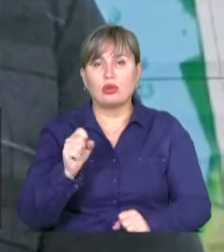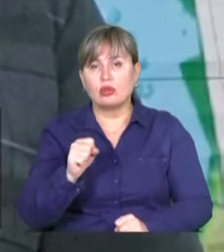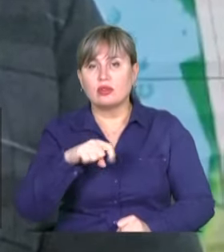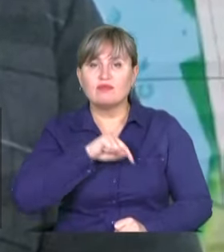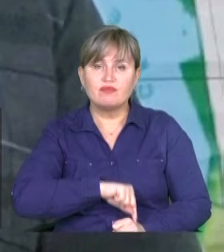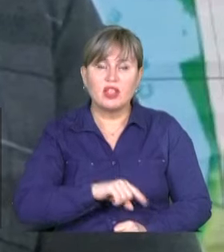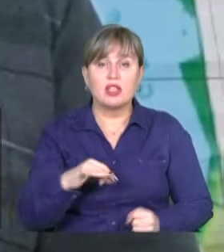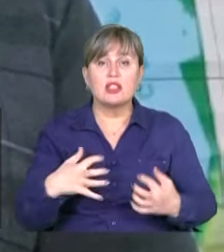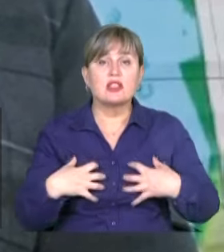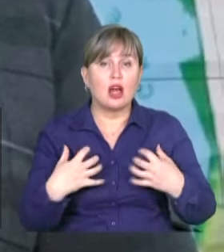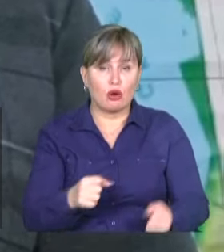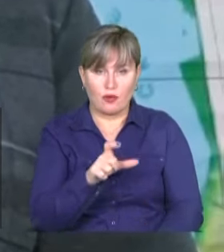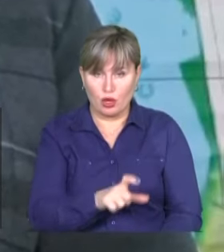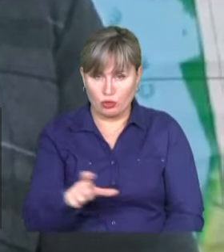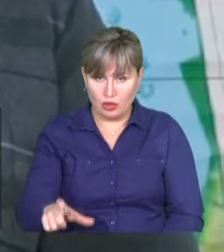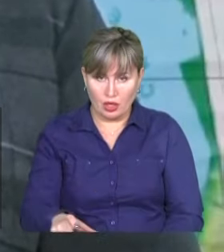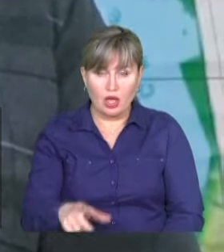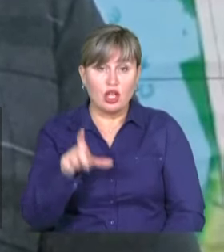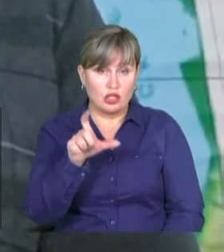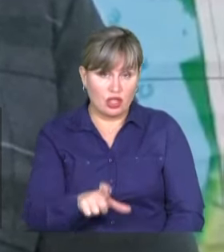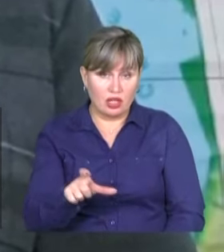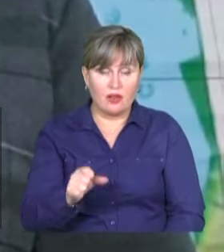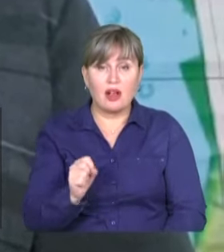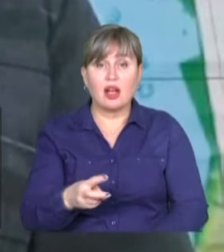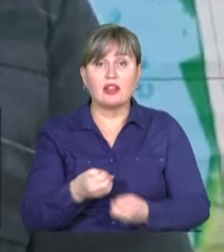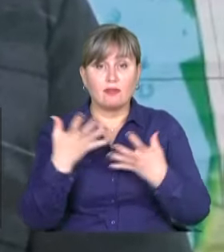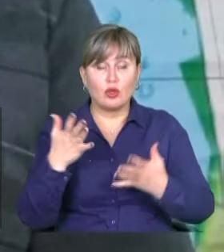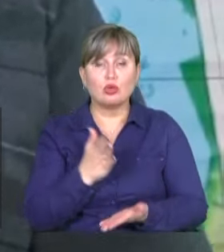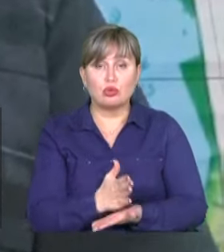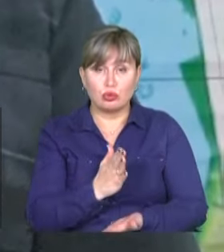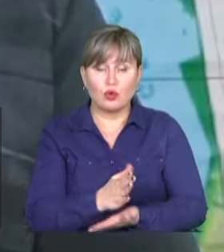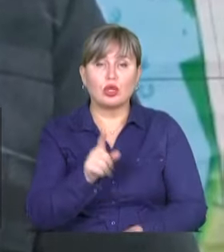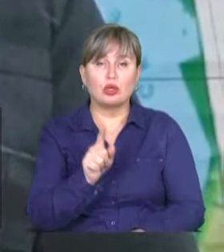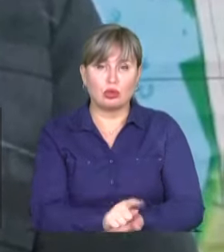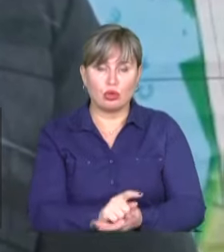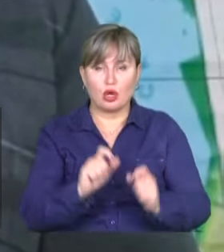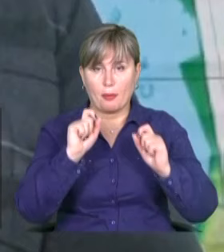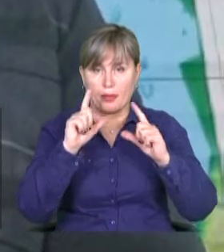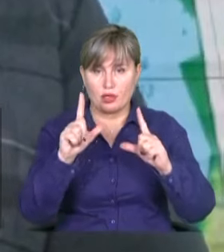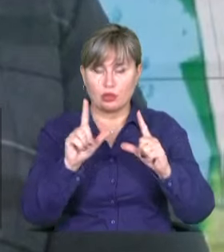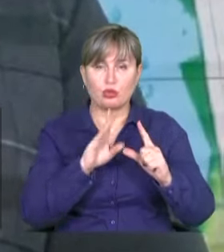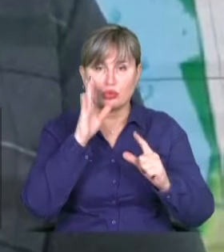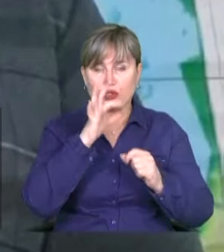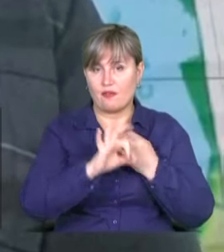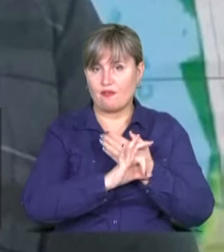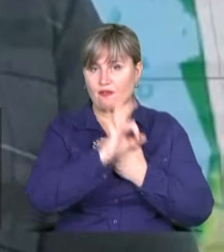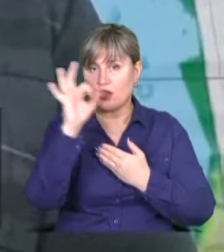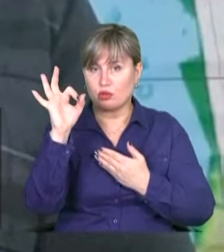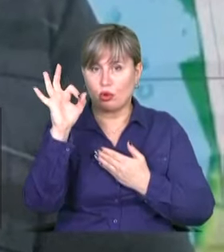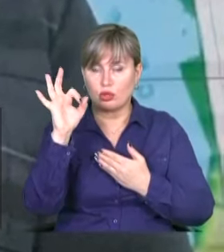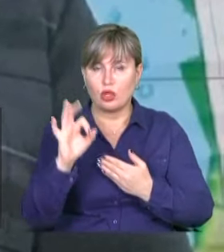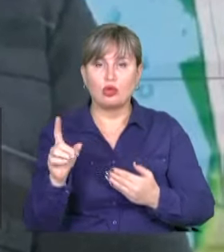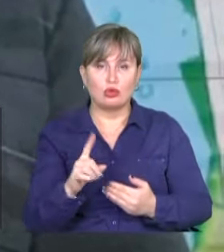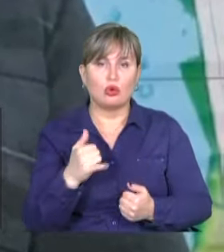функцию, и на здоровье людей, потому что человек, как дневное существо, должен просыпаться утренними восходами солнца, что у